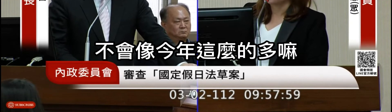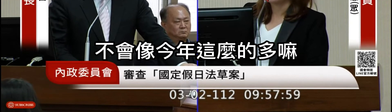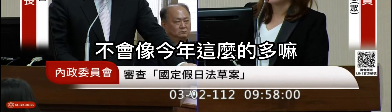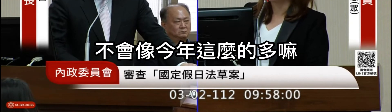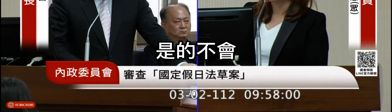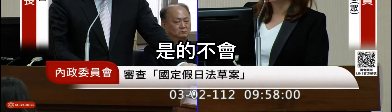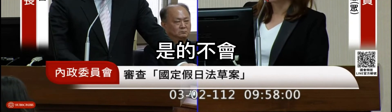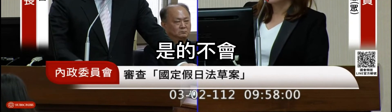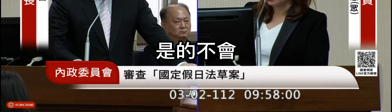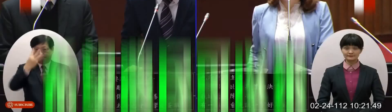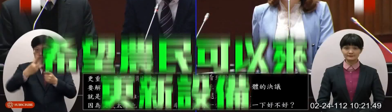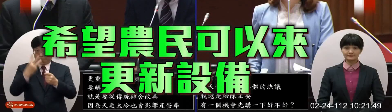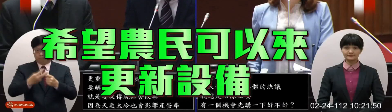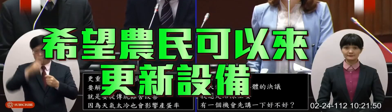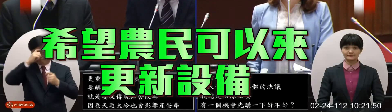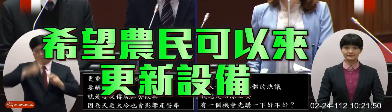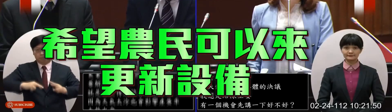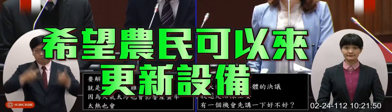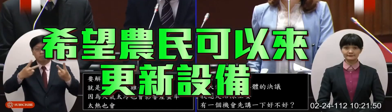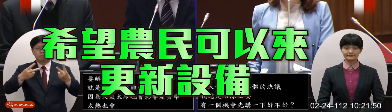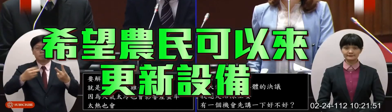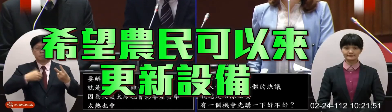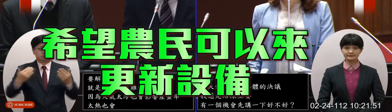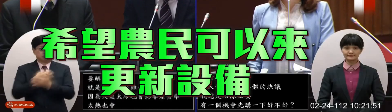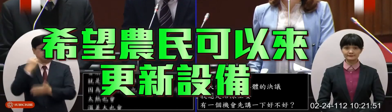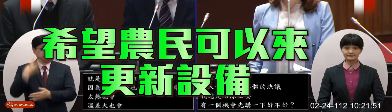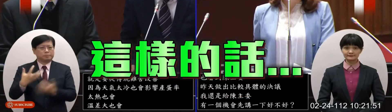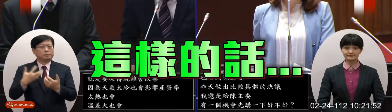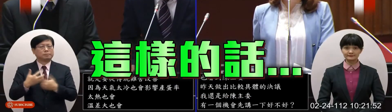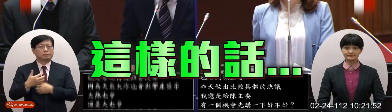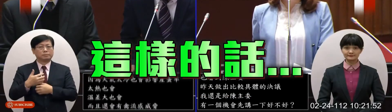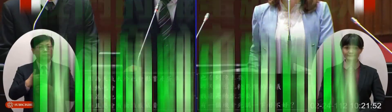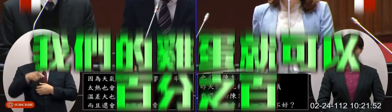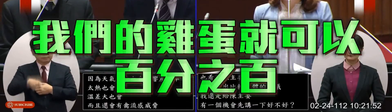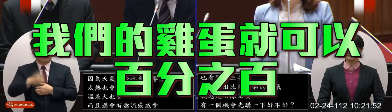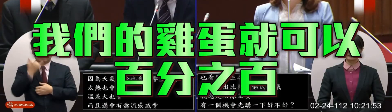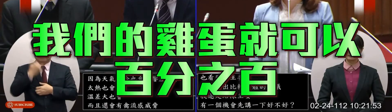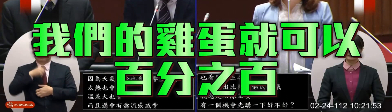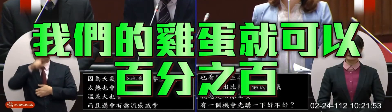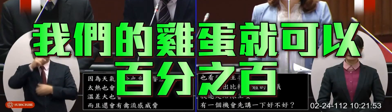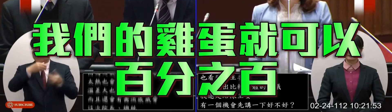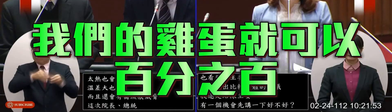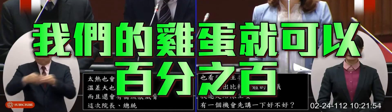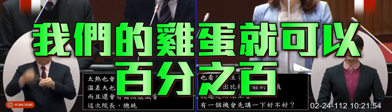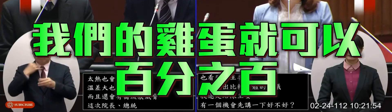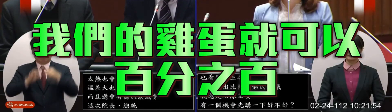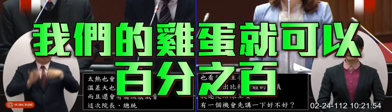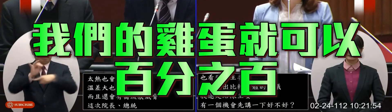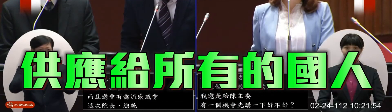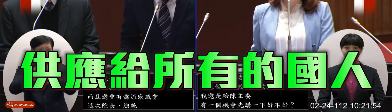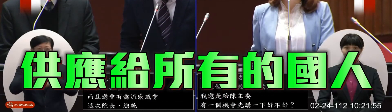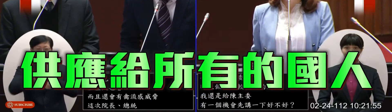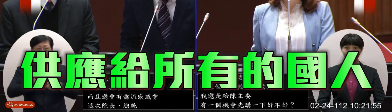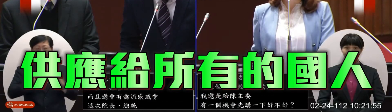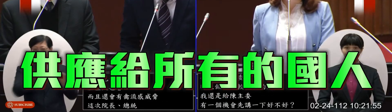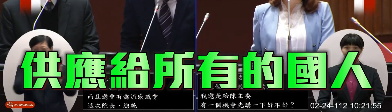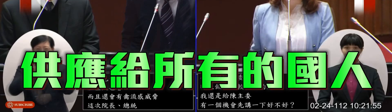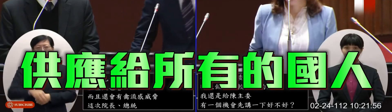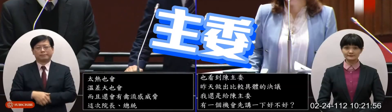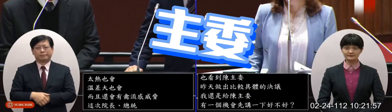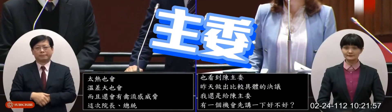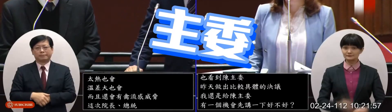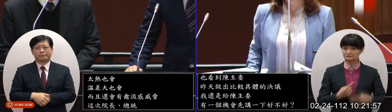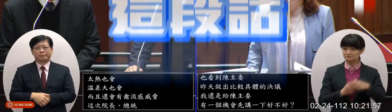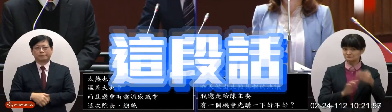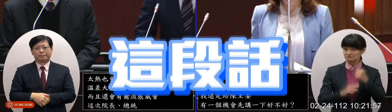么的多嘛？ 是的，不会。 那希望农民可以来更新设备，这样的话，我们的鸡蛋就可以100%供应给所有的国